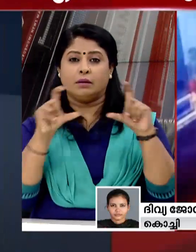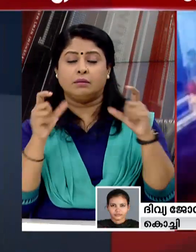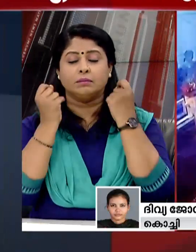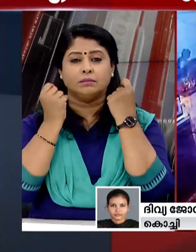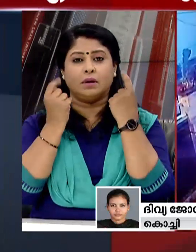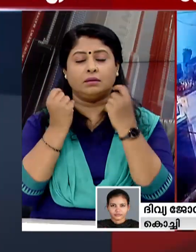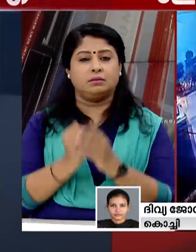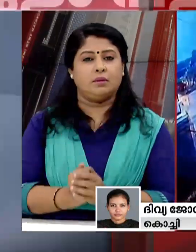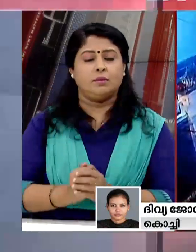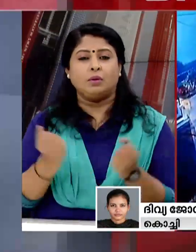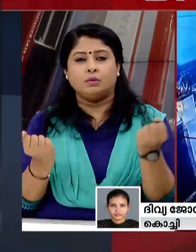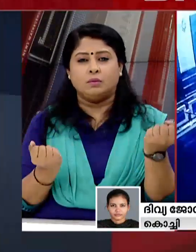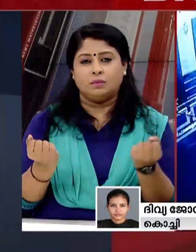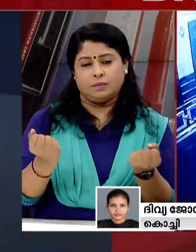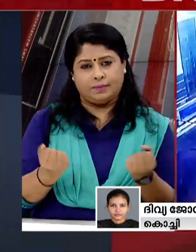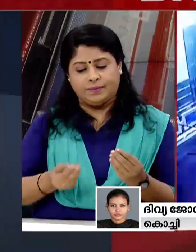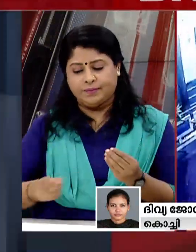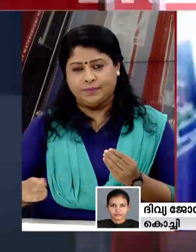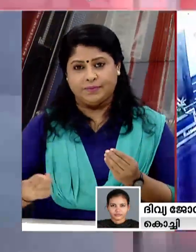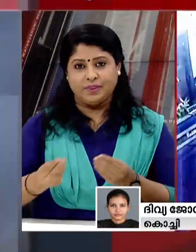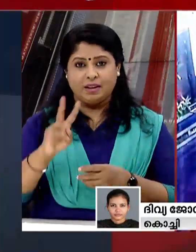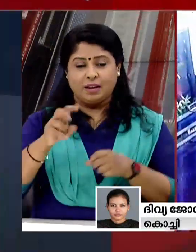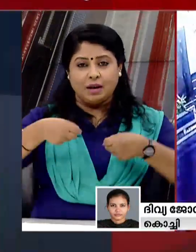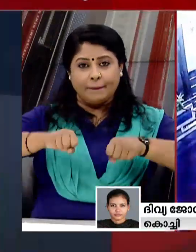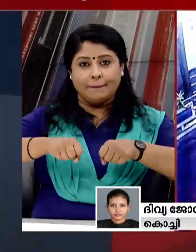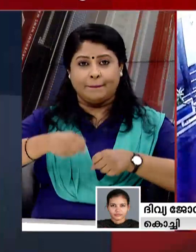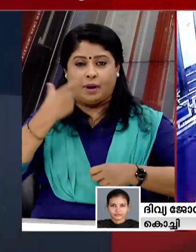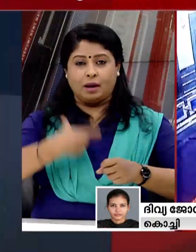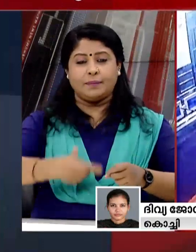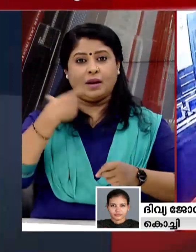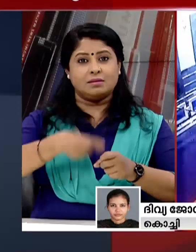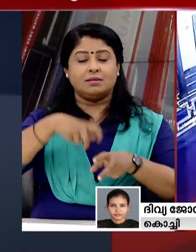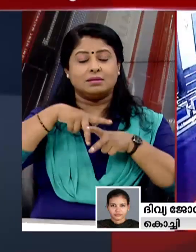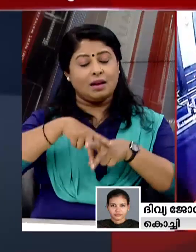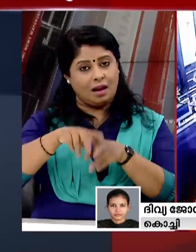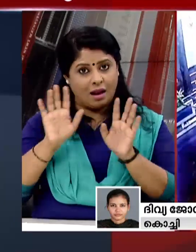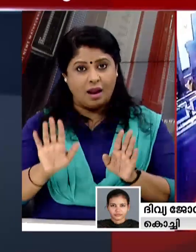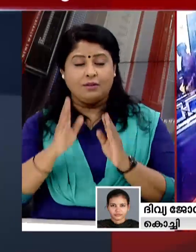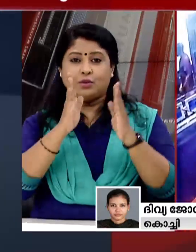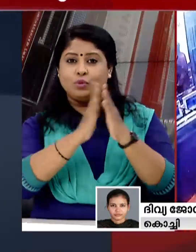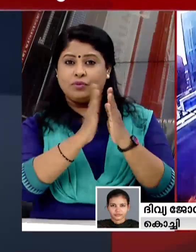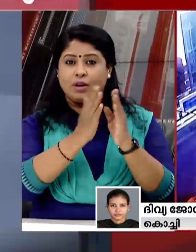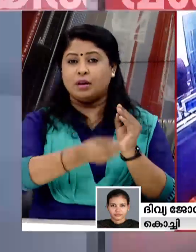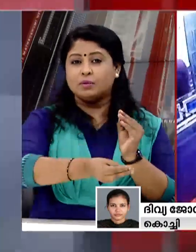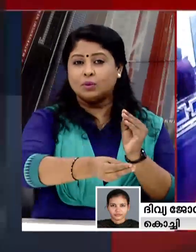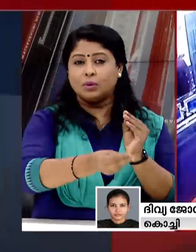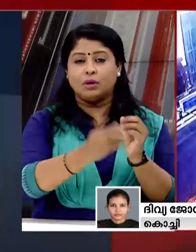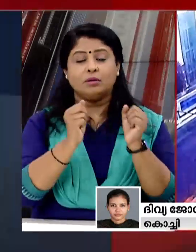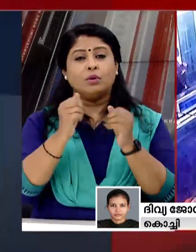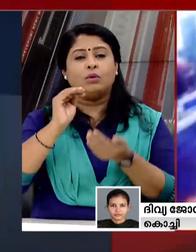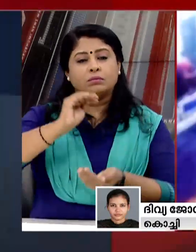കാണാം. ഈ വാഹനത്തിനോട് ചേർന്ന രണ്ട് ബൈക്ക് യാത്രികരുണ്ട്. അതുപോലെ തന്നെ ആ വീടിനോട് തൊട്ട് സമീപത്തെ ഒരു കുട്ടി